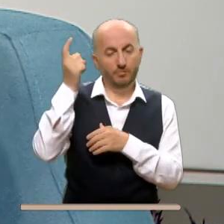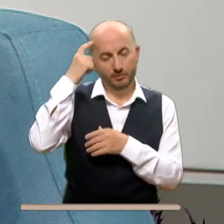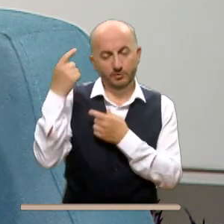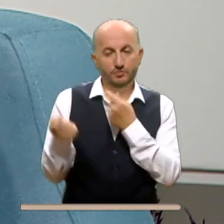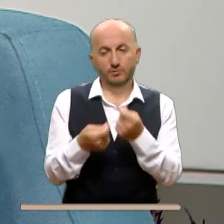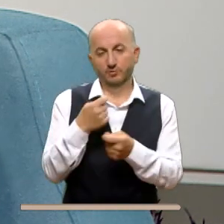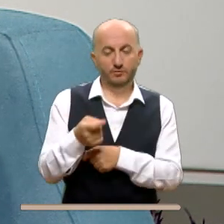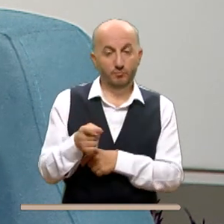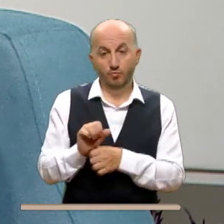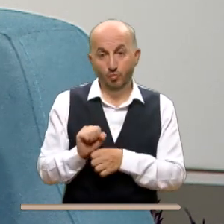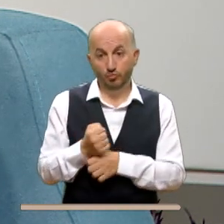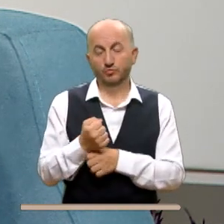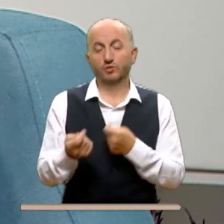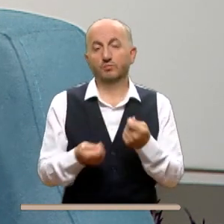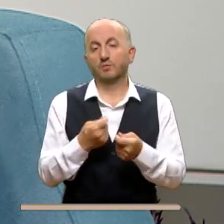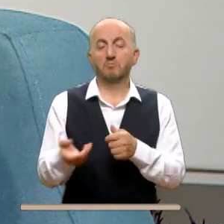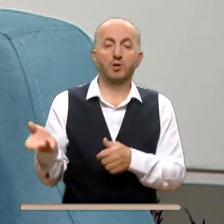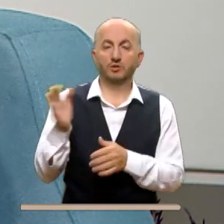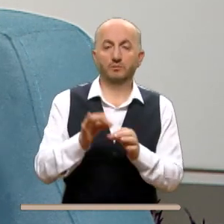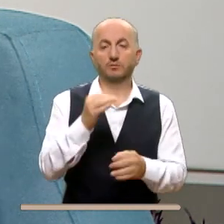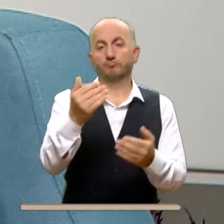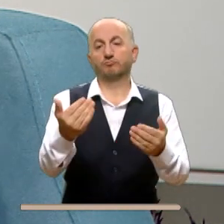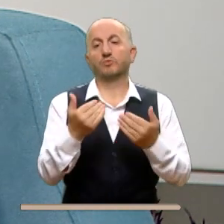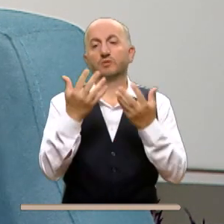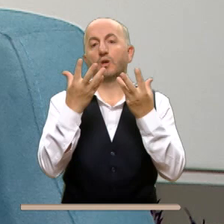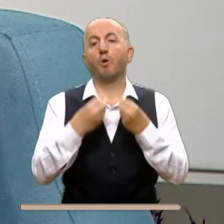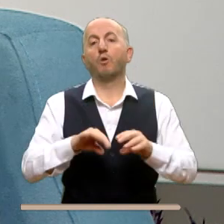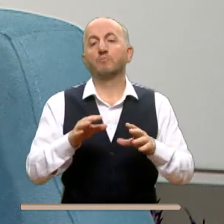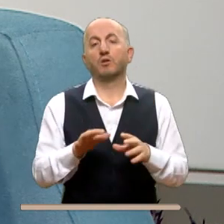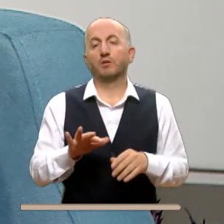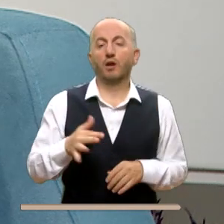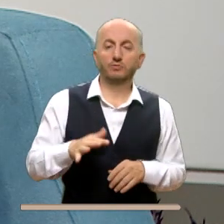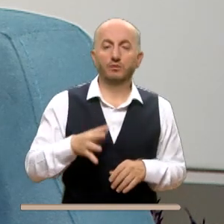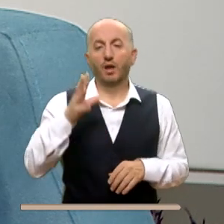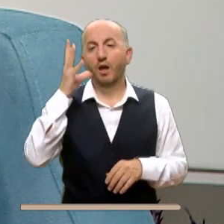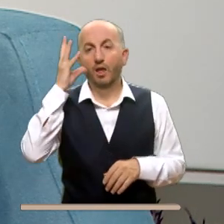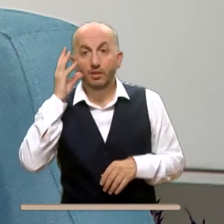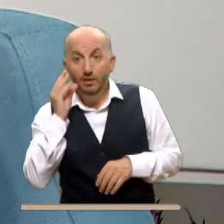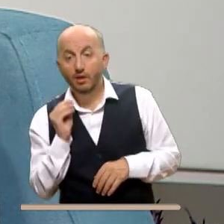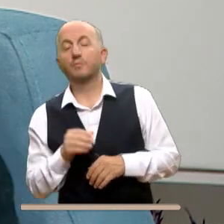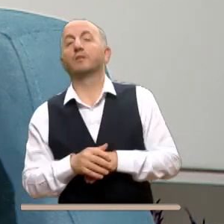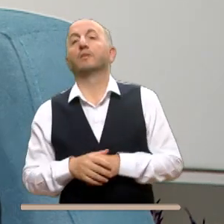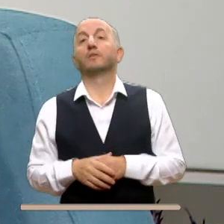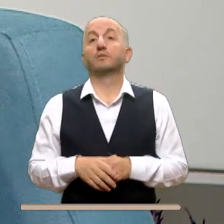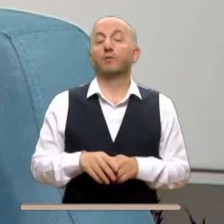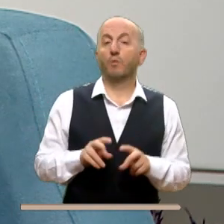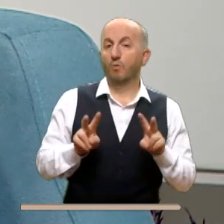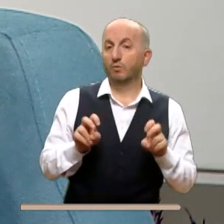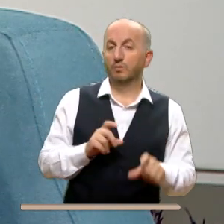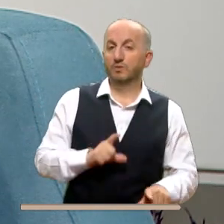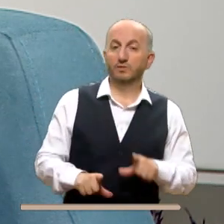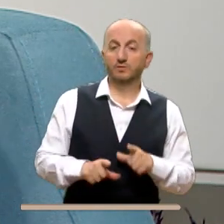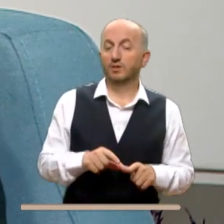çalışmalarınızda, profesyonel çalışmalarınızda bir başkasının desteği olmadan aşağı yukarı anlayabilir hale gelirsiniz. O konuda bir ihtiyaç